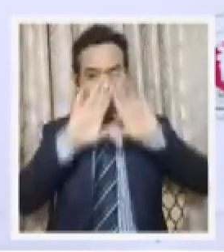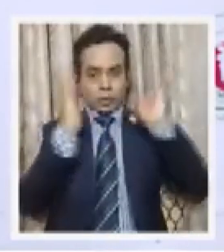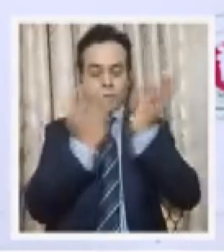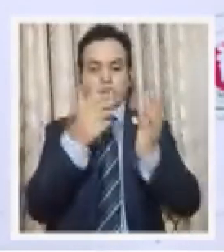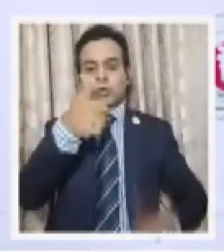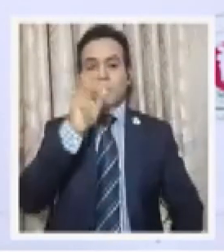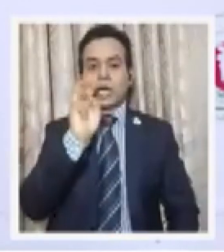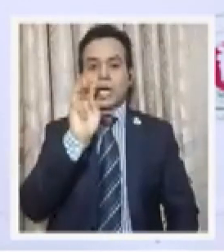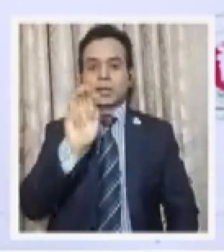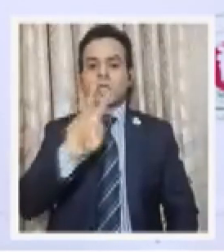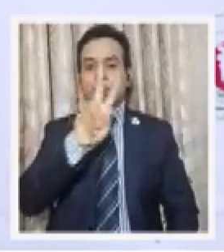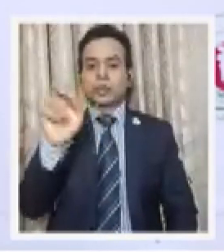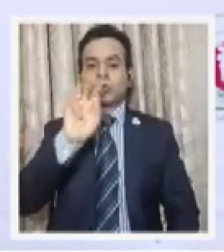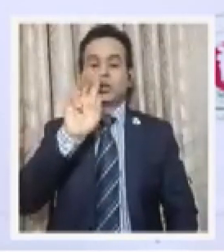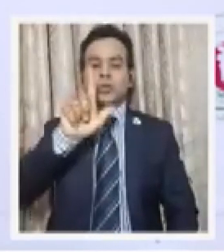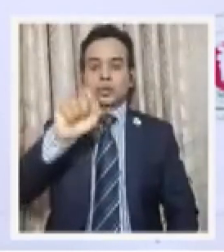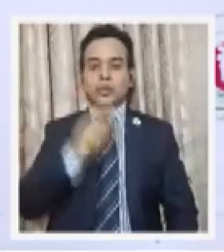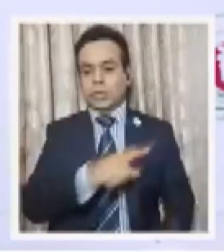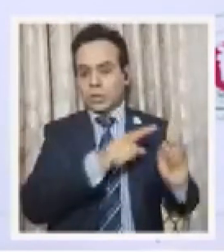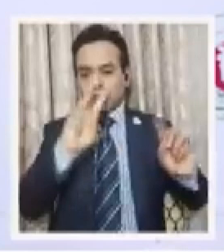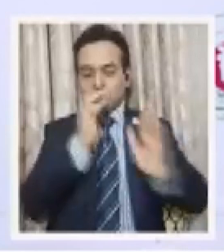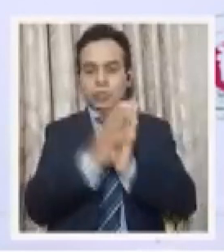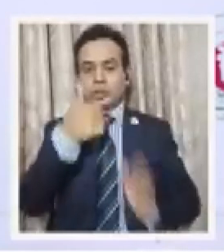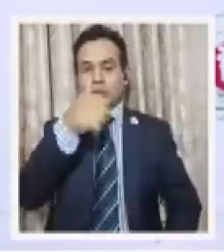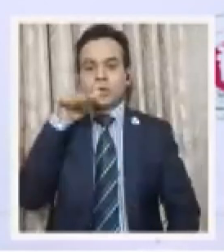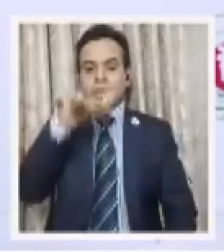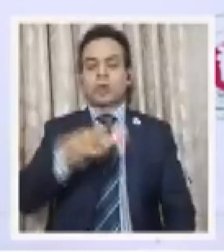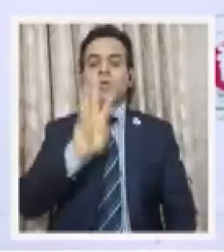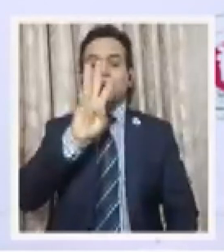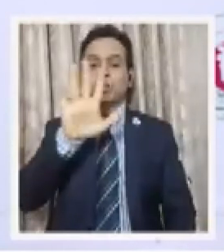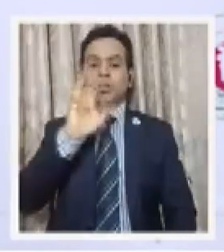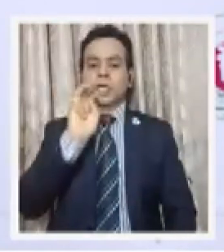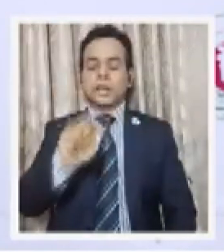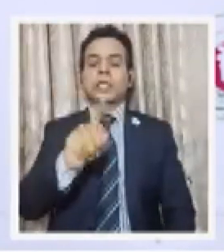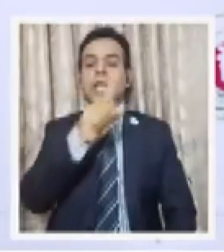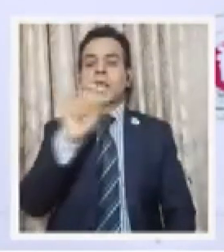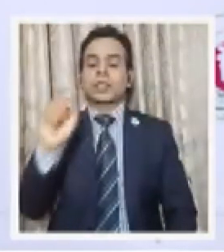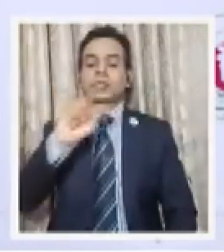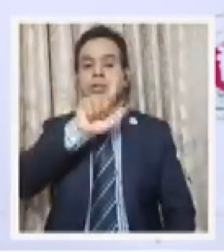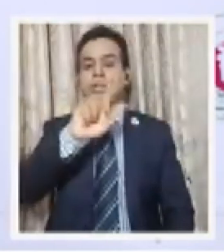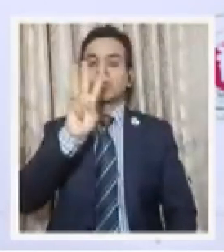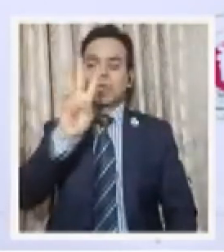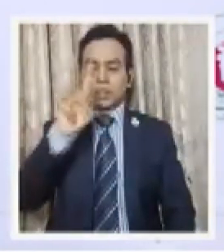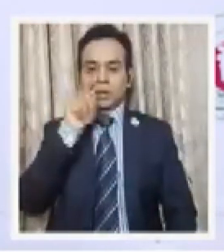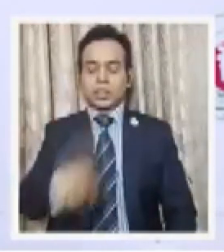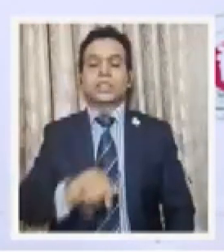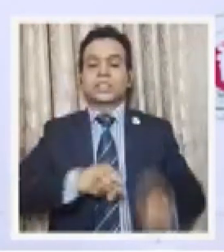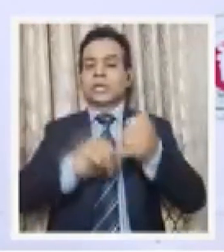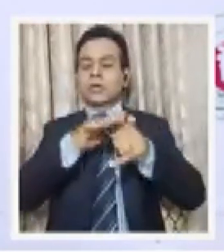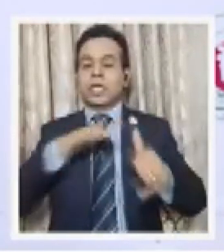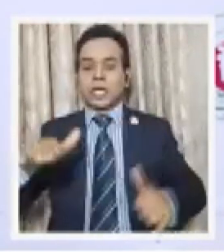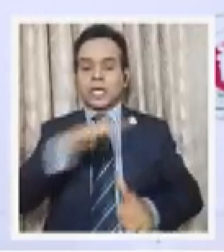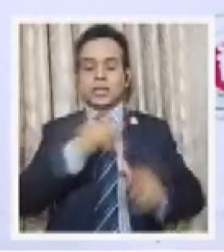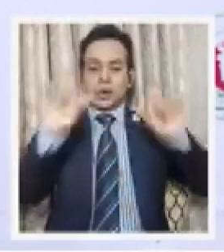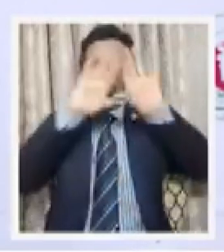তথ্য শেষ করব, আবারও অনুরোধ করব, আপনারা যে কোনো রকম লক্ষণ উপসর্গ দেখলেই নমুনা পরীক্ষা করাবেন